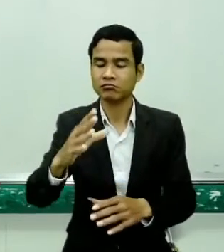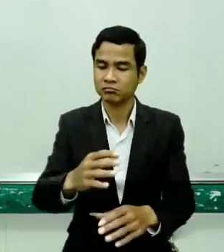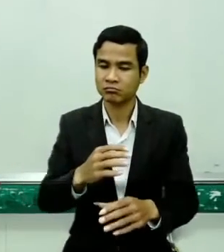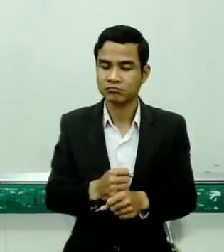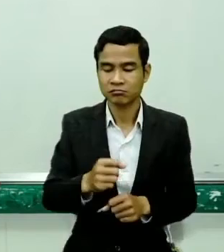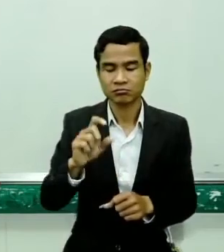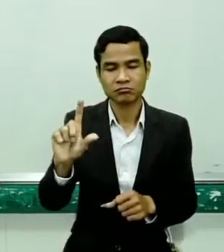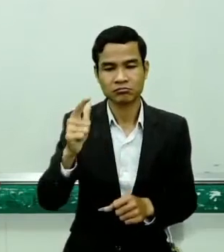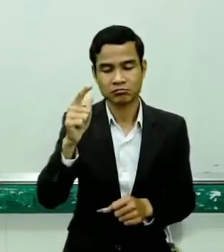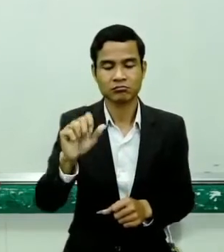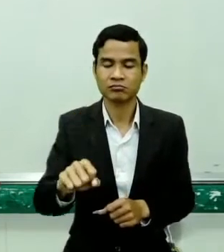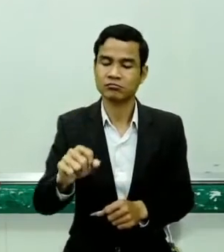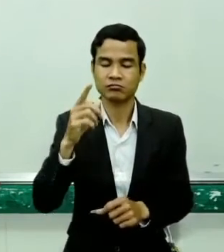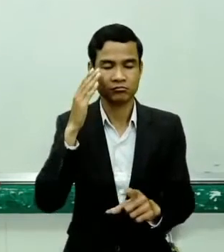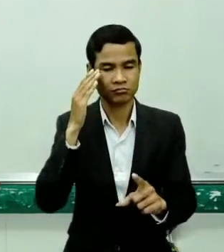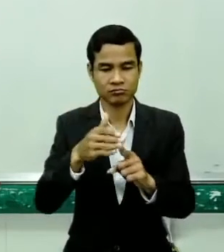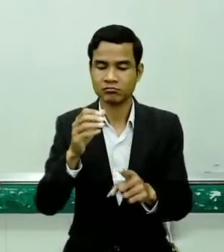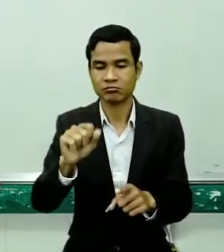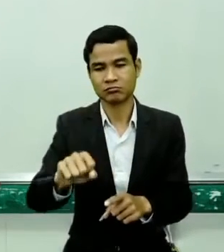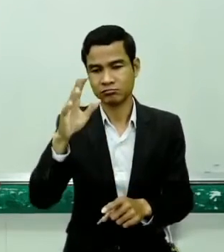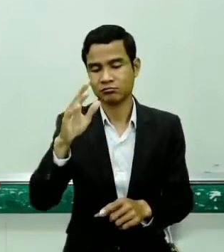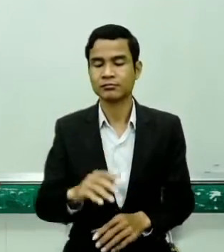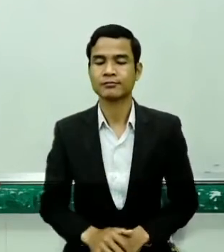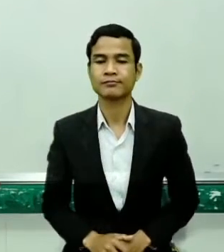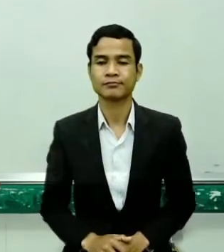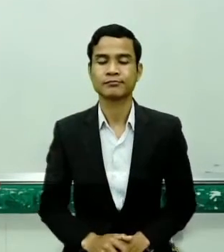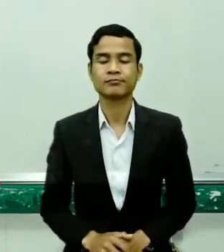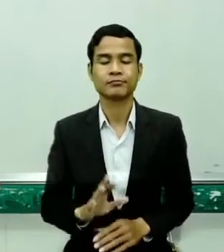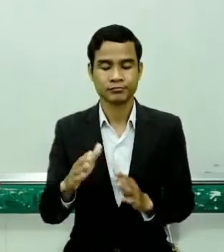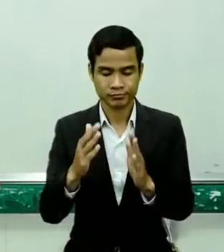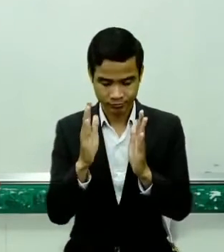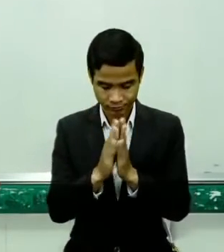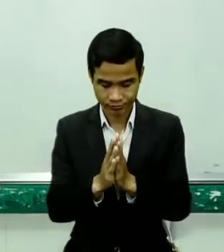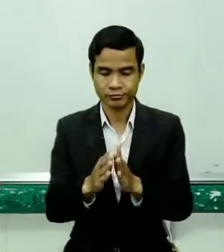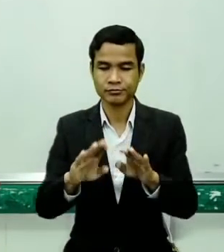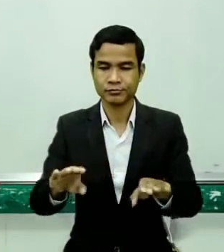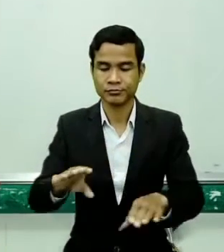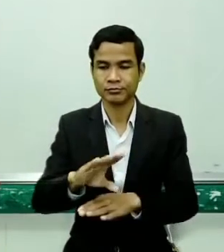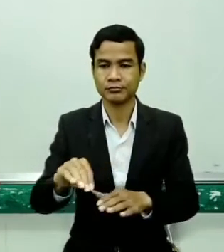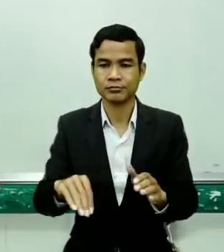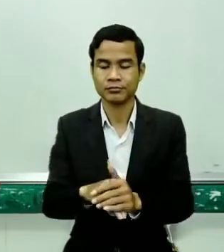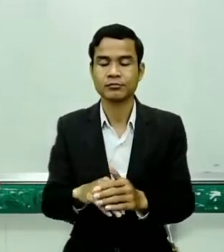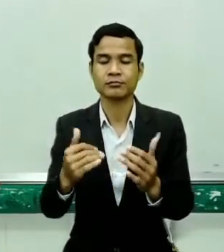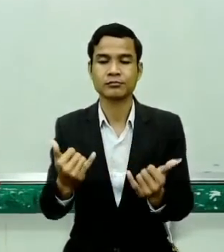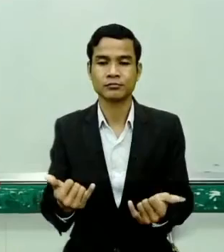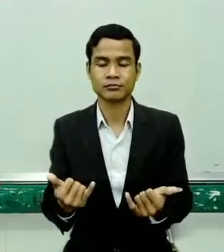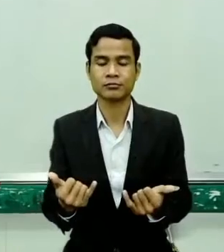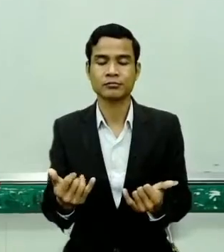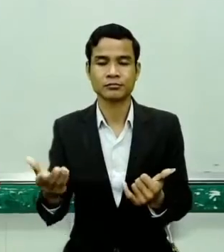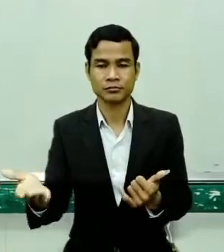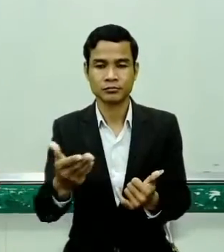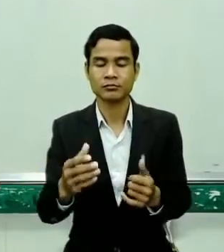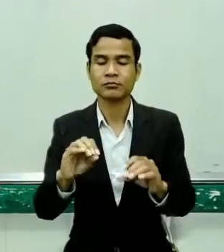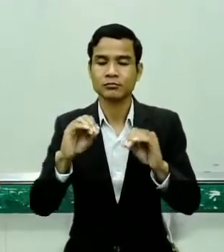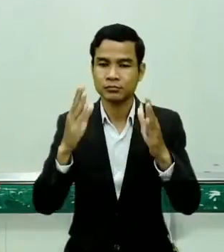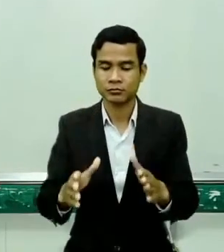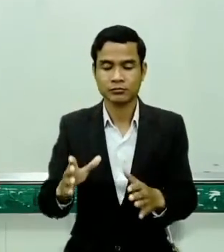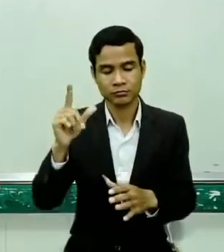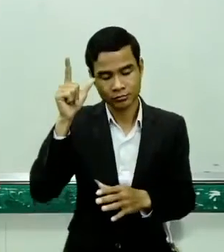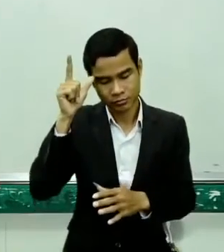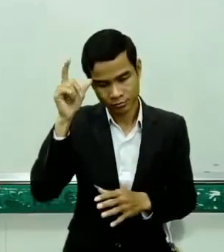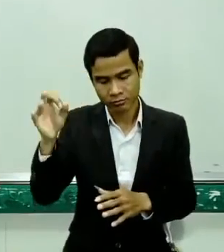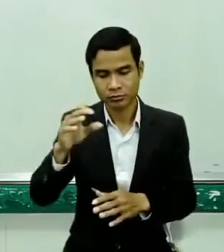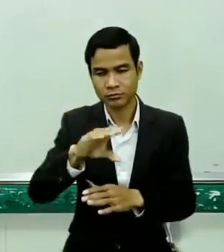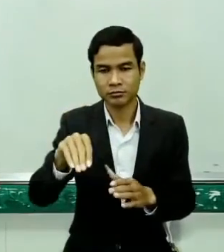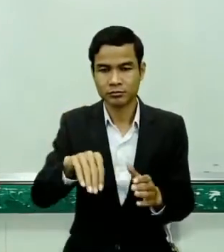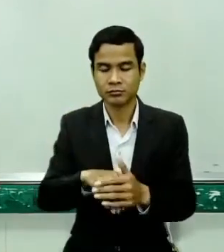nữ cô đại nữ ban đài chà ở con tiếng ở khné á được chưa nè nè kêu chưa chuyện na thà